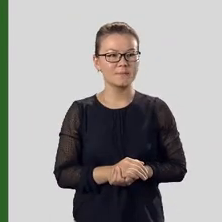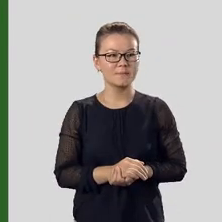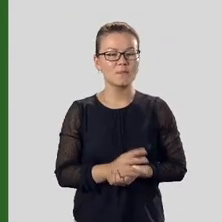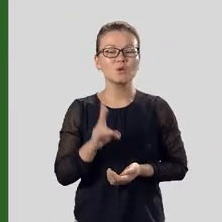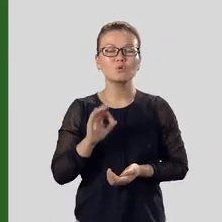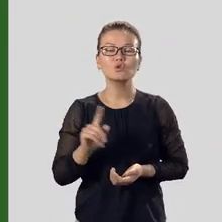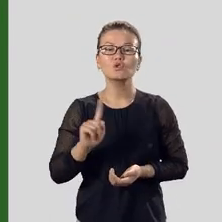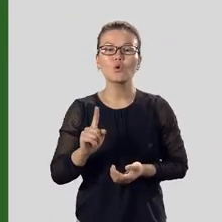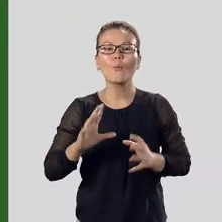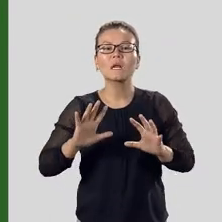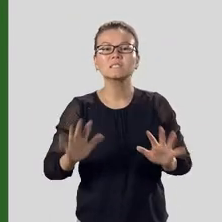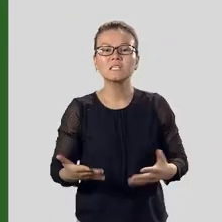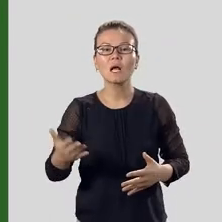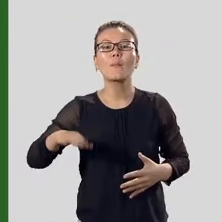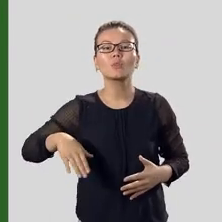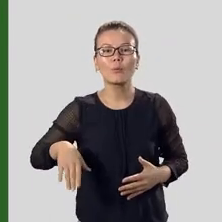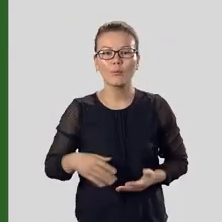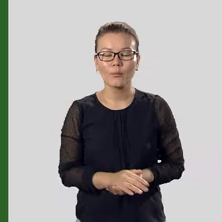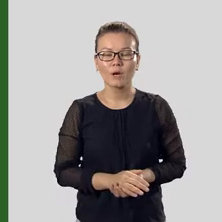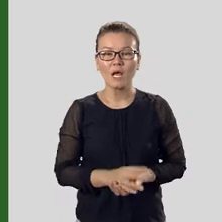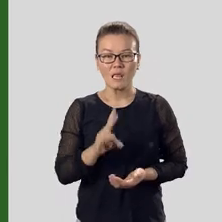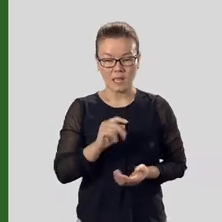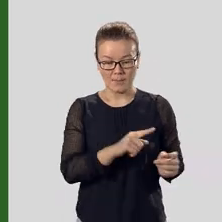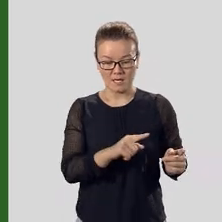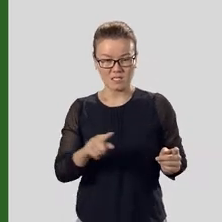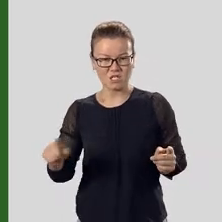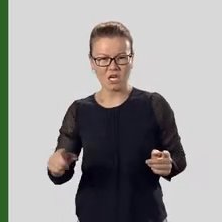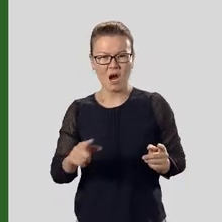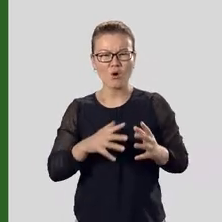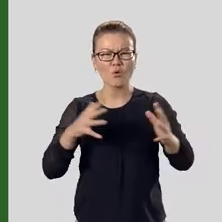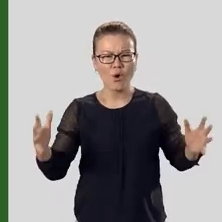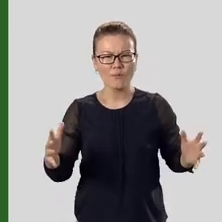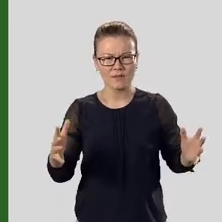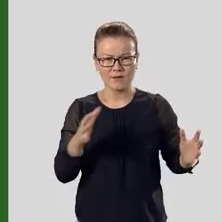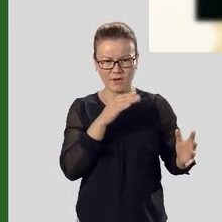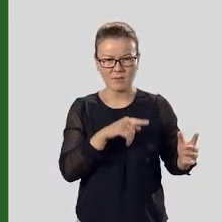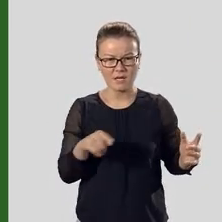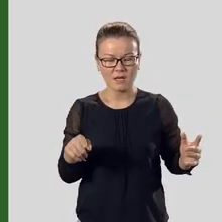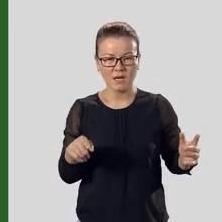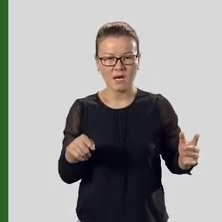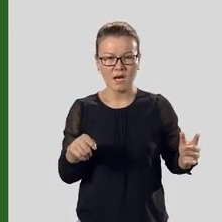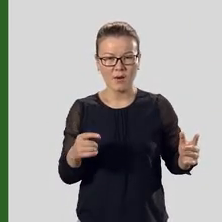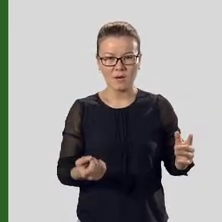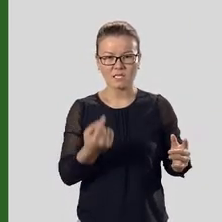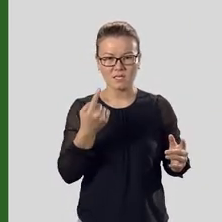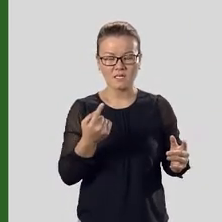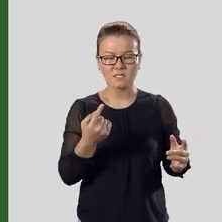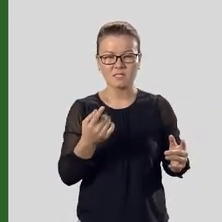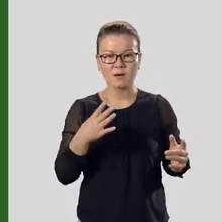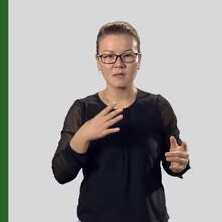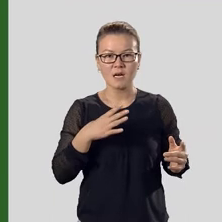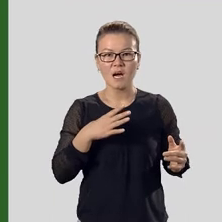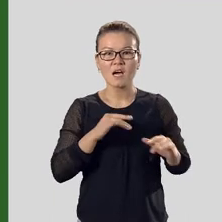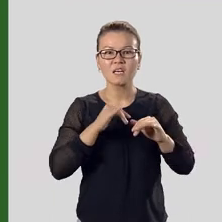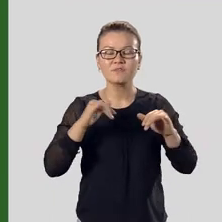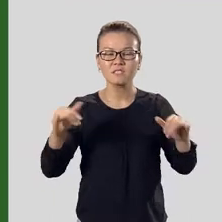Но что происходило дальше? На протяжении огромного периода времени происходил процесс развития